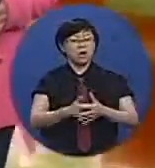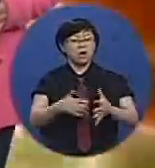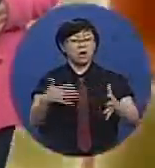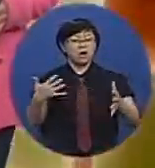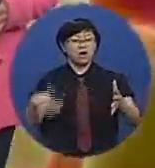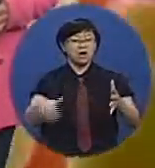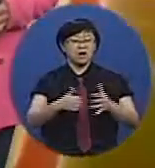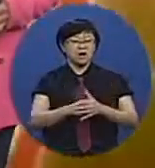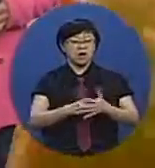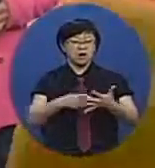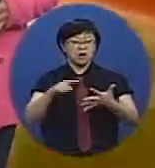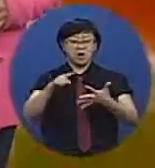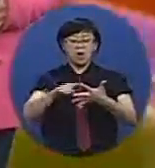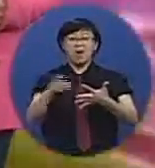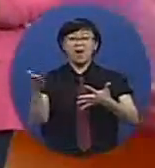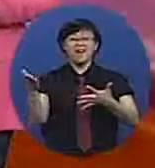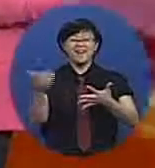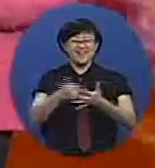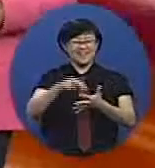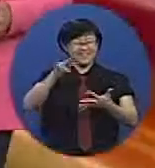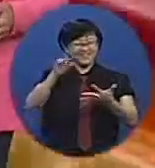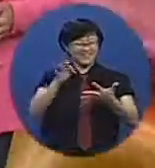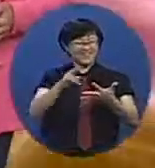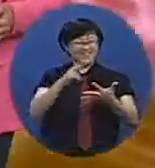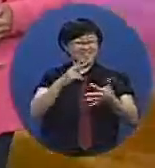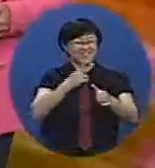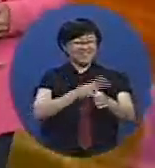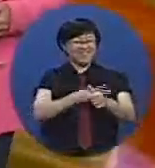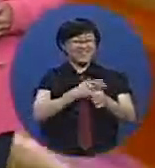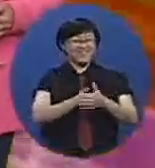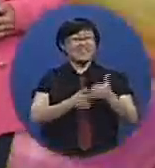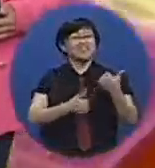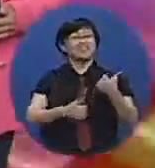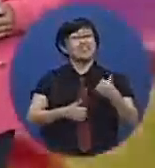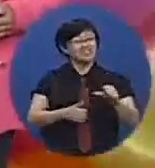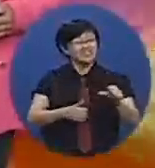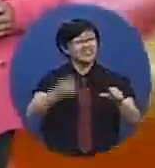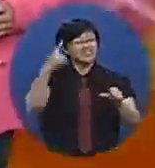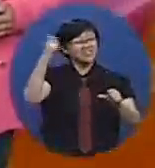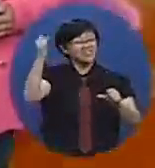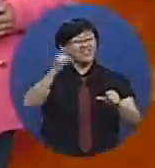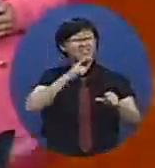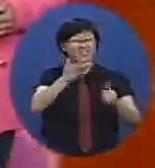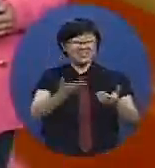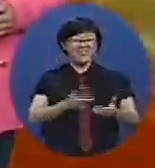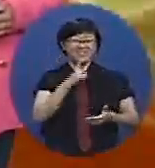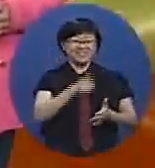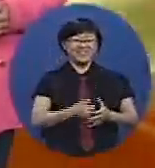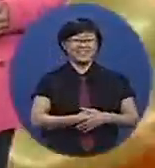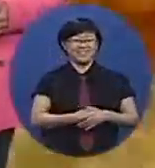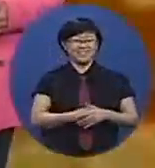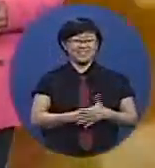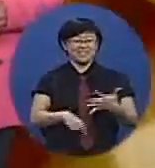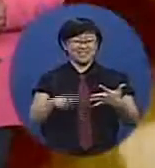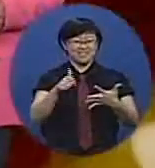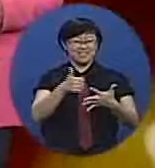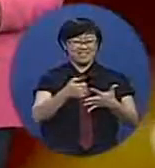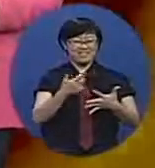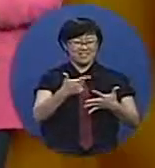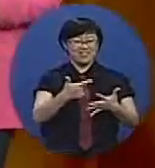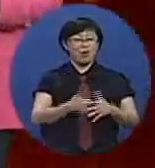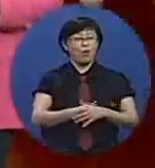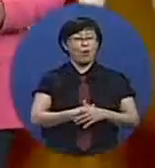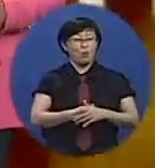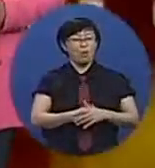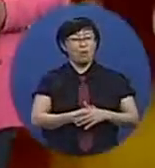제가 둘째예요. 아 그러세요? 예 그냥 아도 저를 아들이려니 이렇게 생각을 하세요. 예 감사합니다. 아, 예.